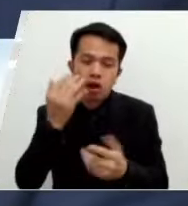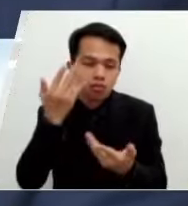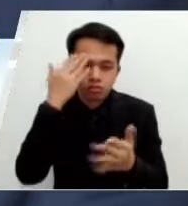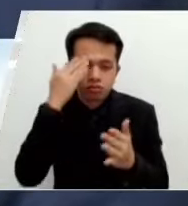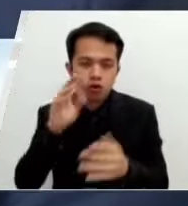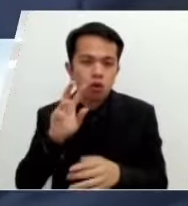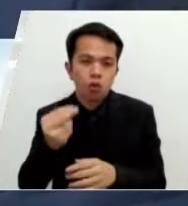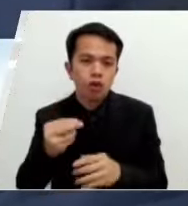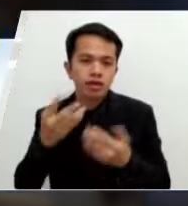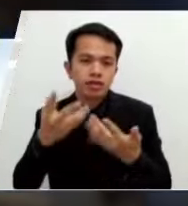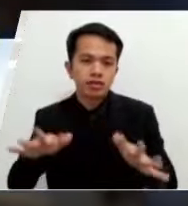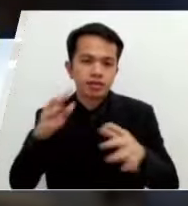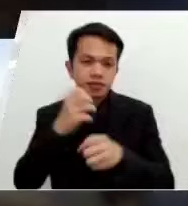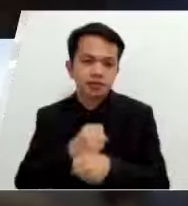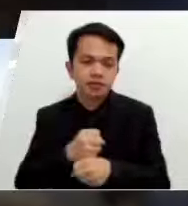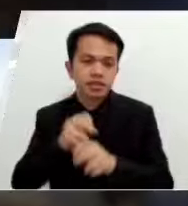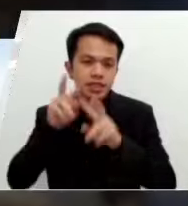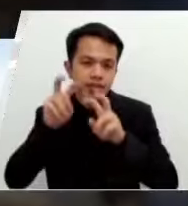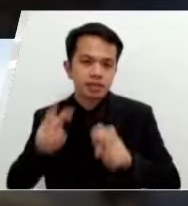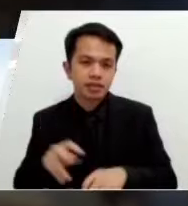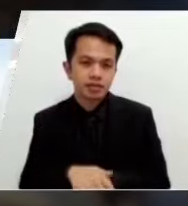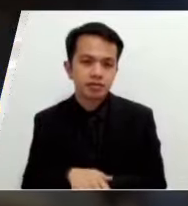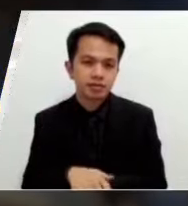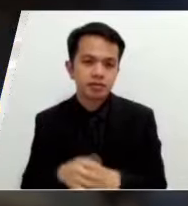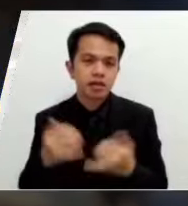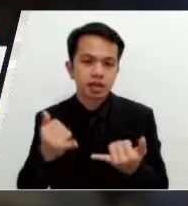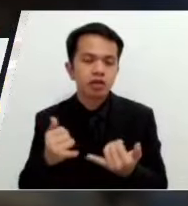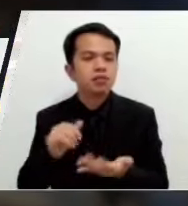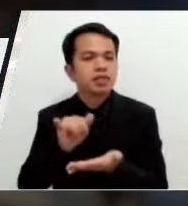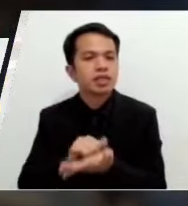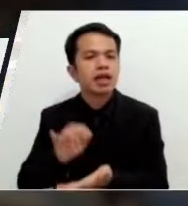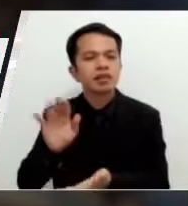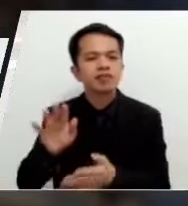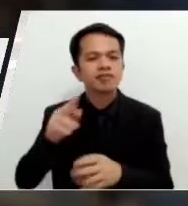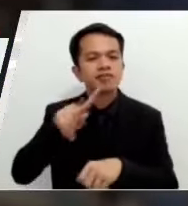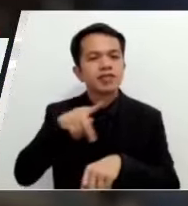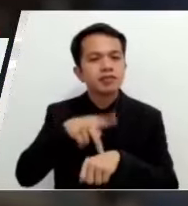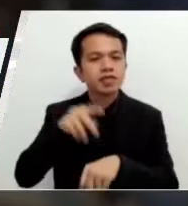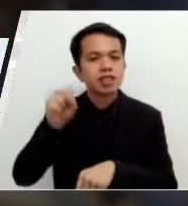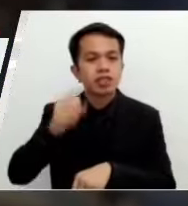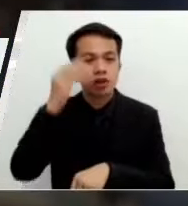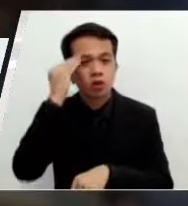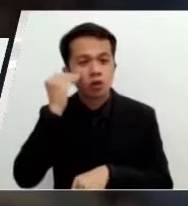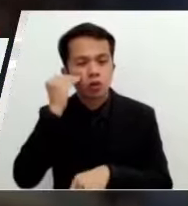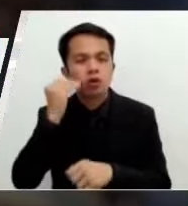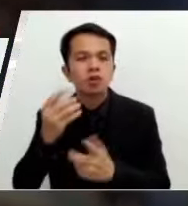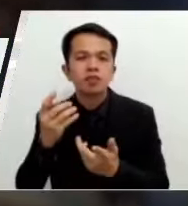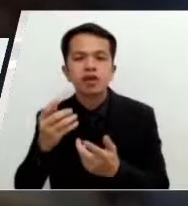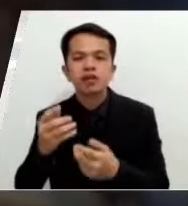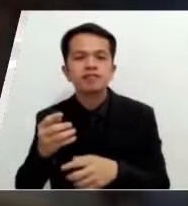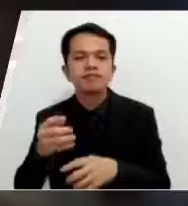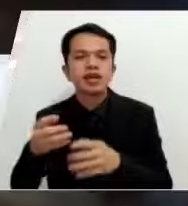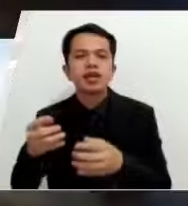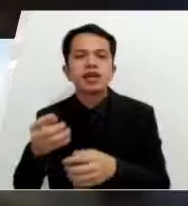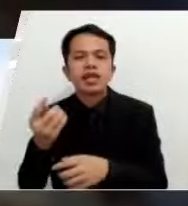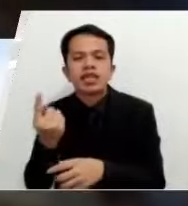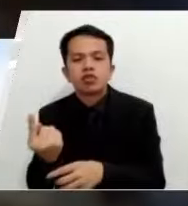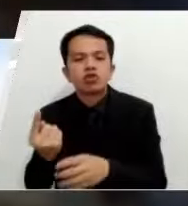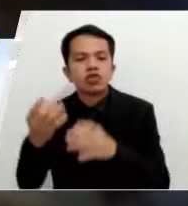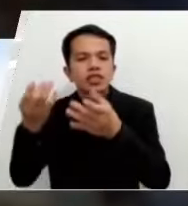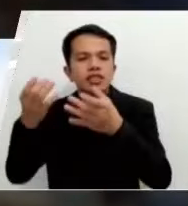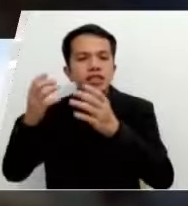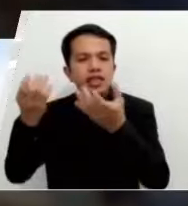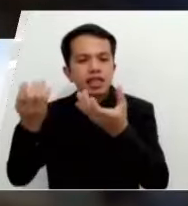kanilang investigation. Kapwa ay tinuturing naman daw ng Pilipinas at South Korea na isolated case ang nangyari sa 2 caregiver na